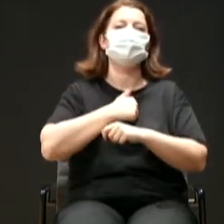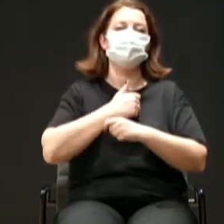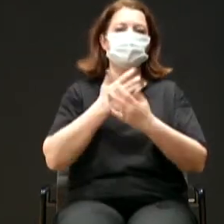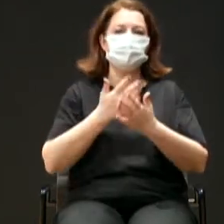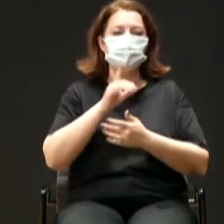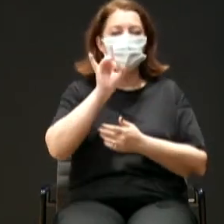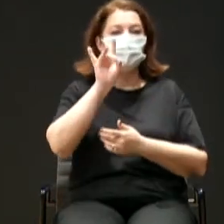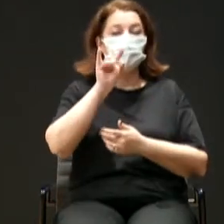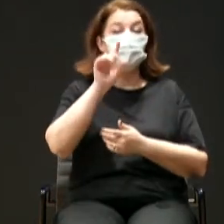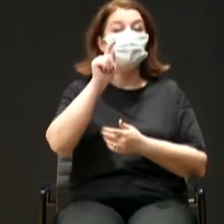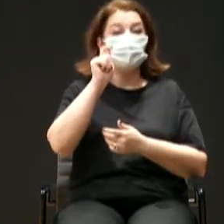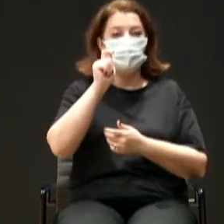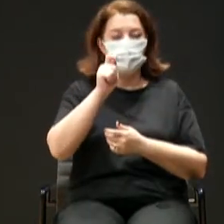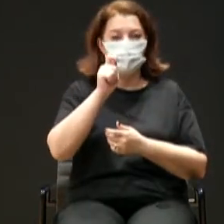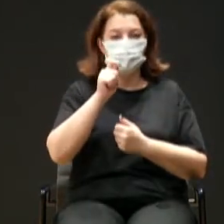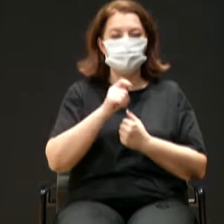15 Temmuz